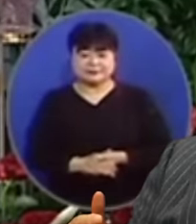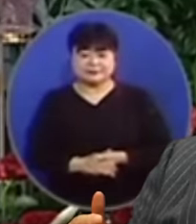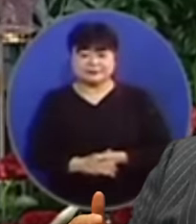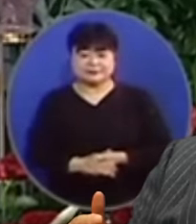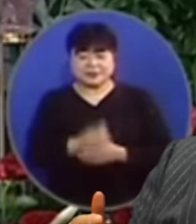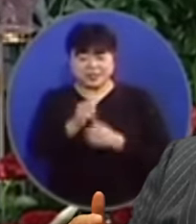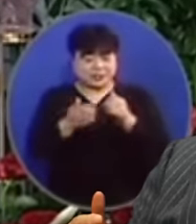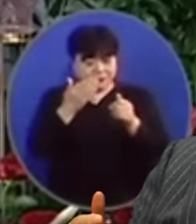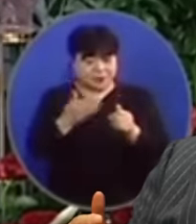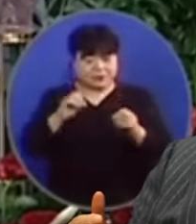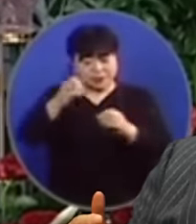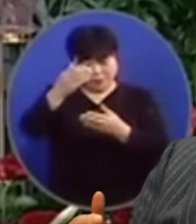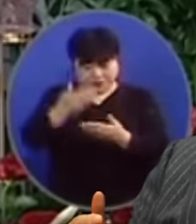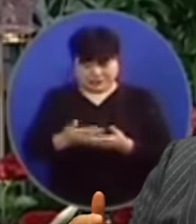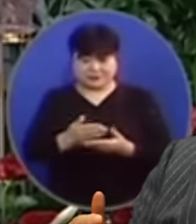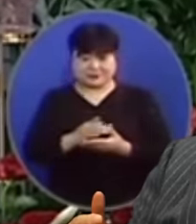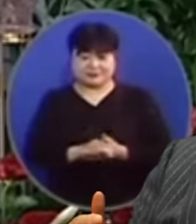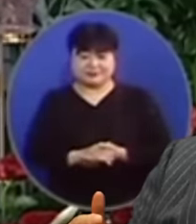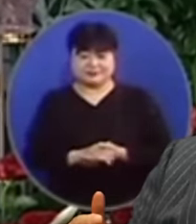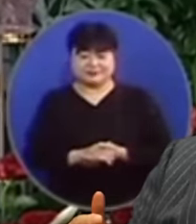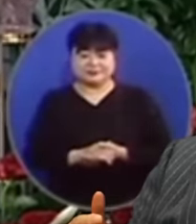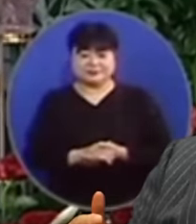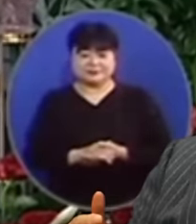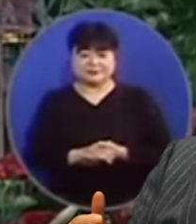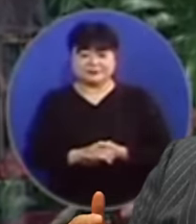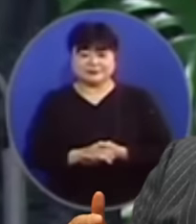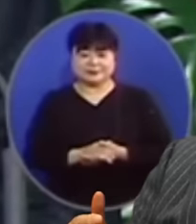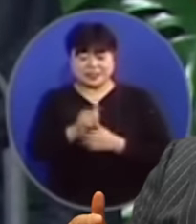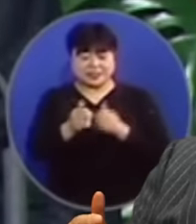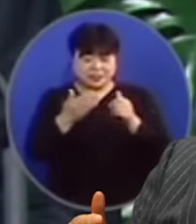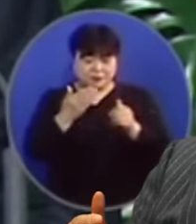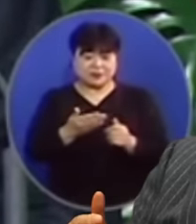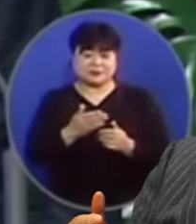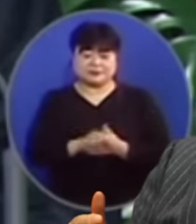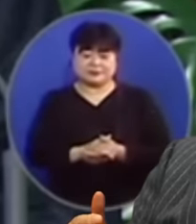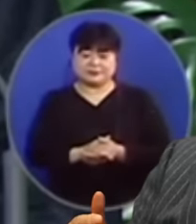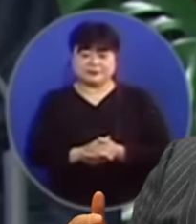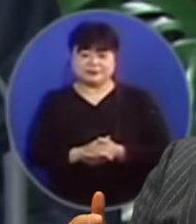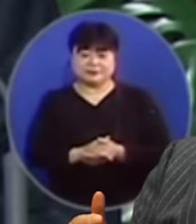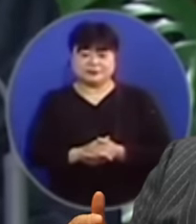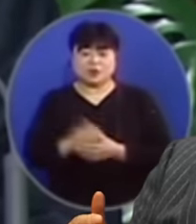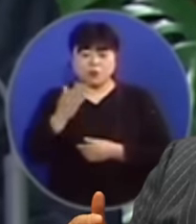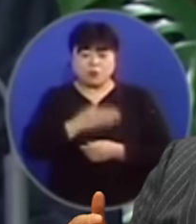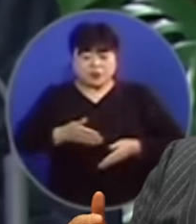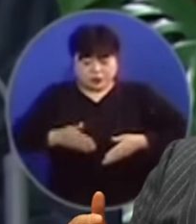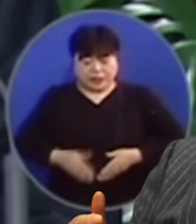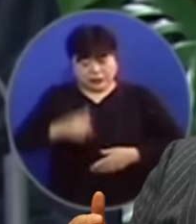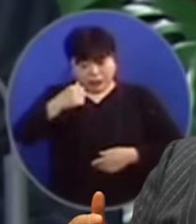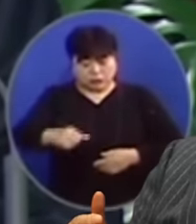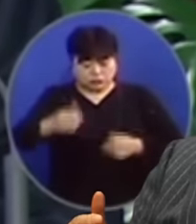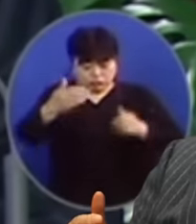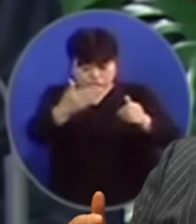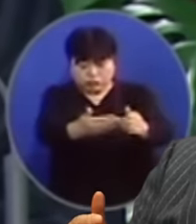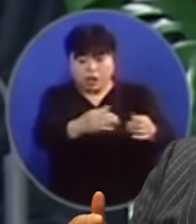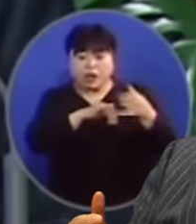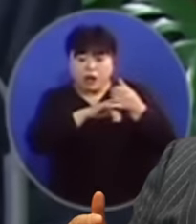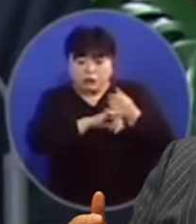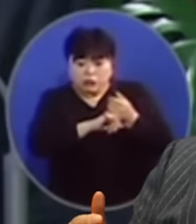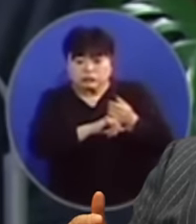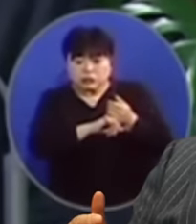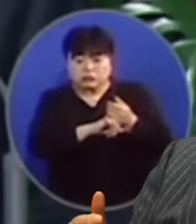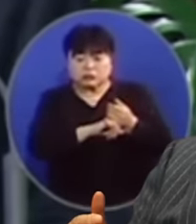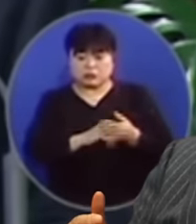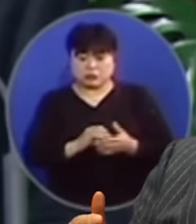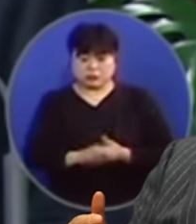그래서 하나님께 응답을 받았어요. 그런데 하나님이 그렇게 내 몸에서 자식이 날 것이라고 한다면 중지한